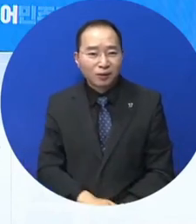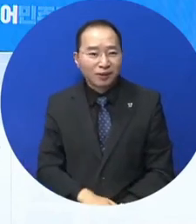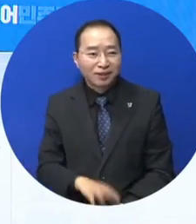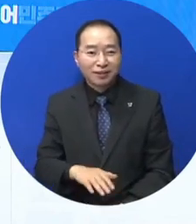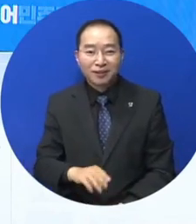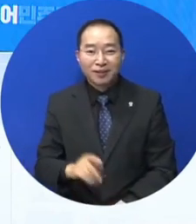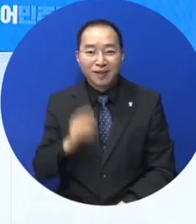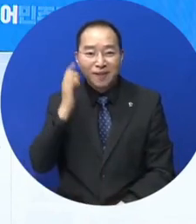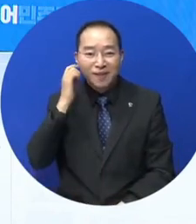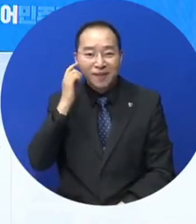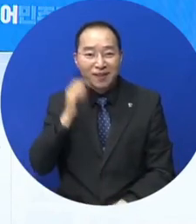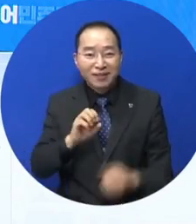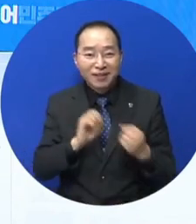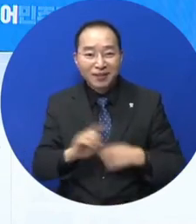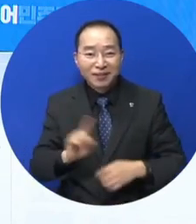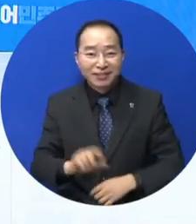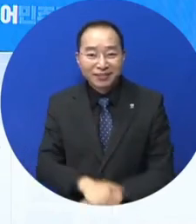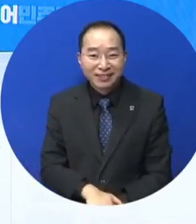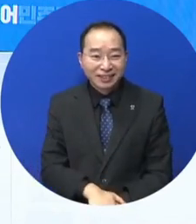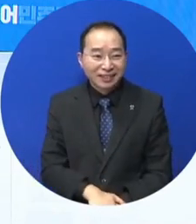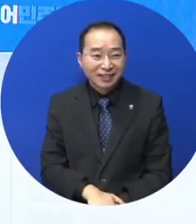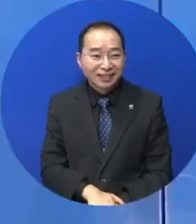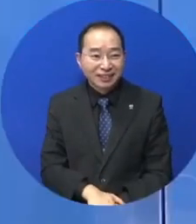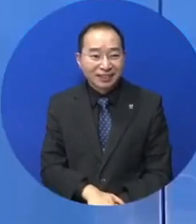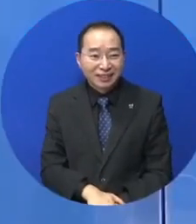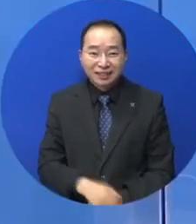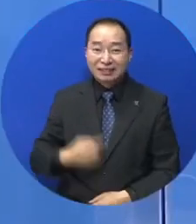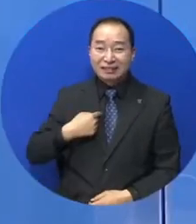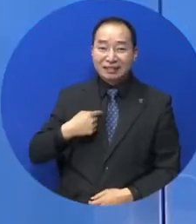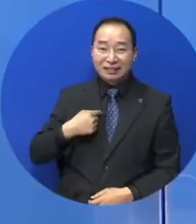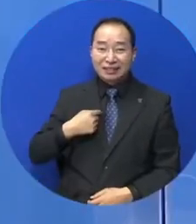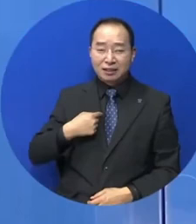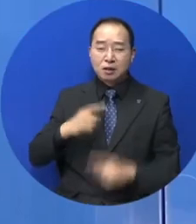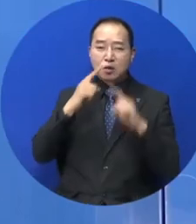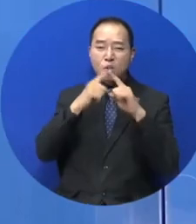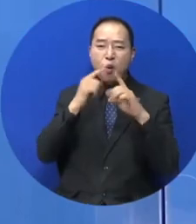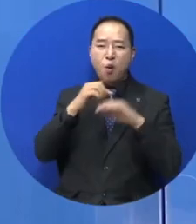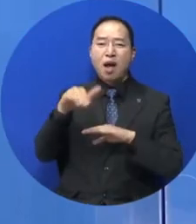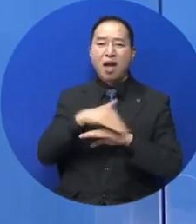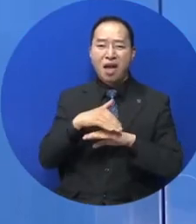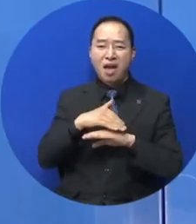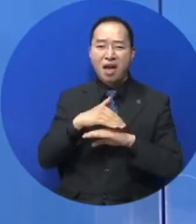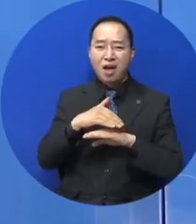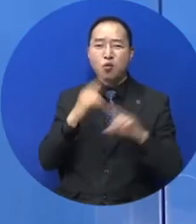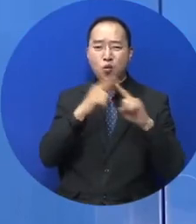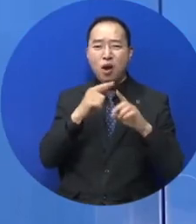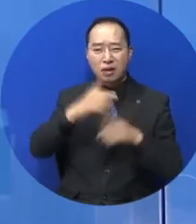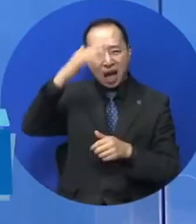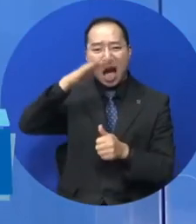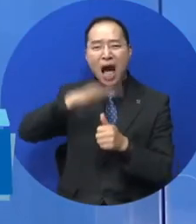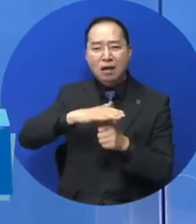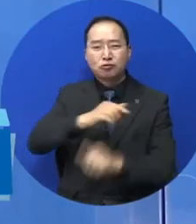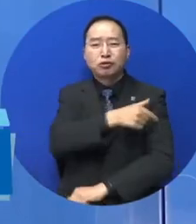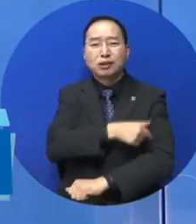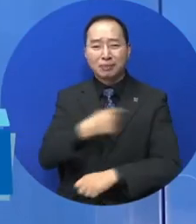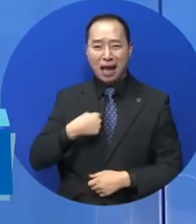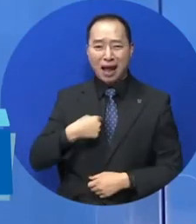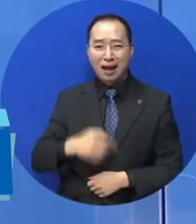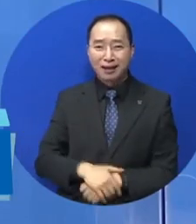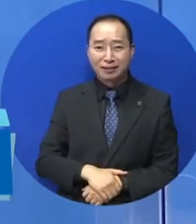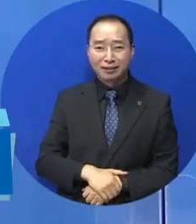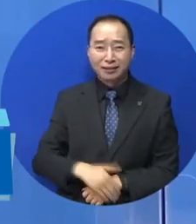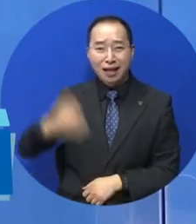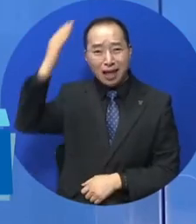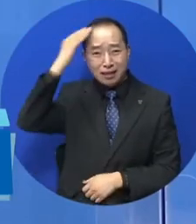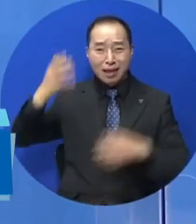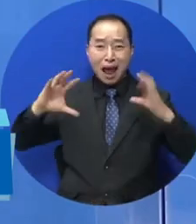네. 네. 어떤 답변을 할까요? 저도 사실은 교회를 다니고 있고 저는 안수집사입니다. 대한민국의